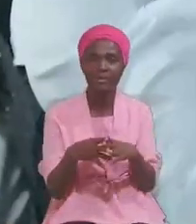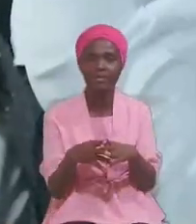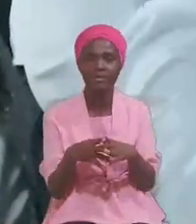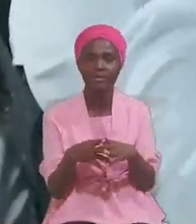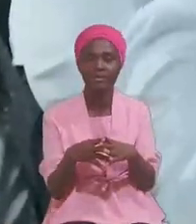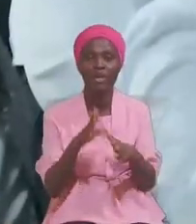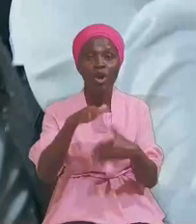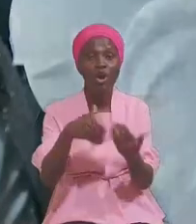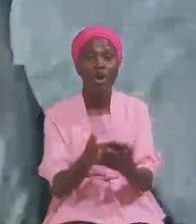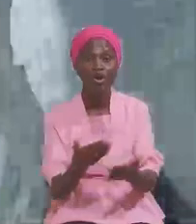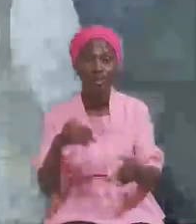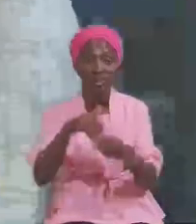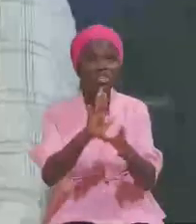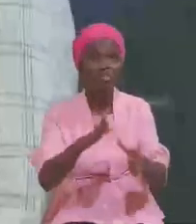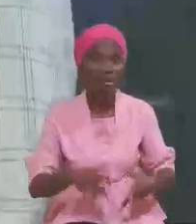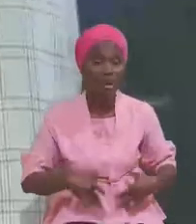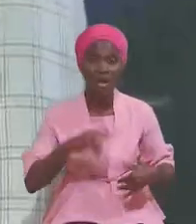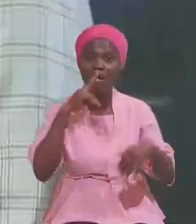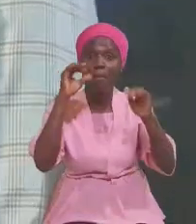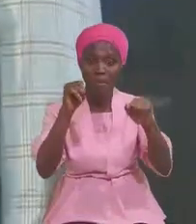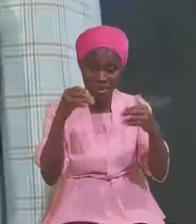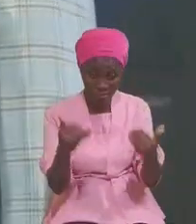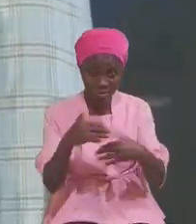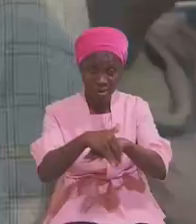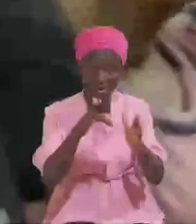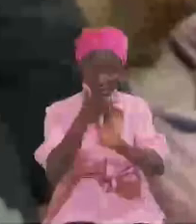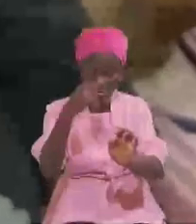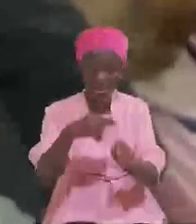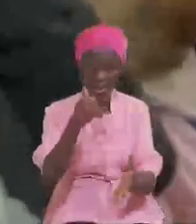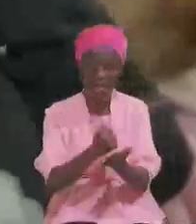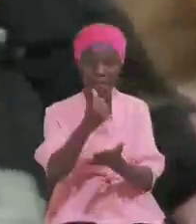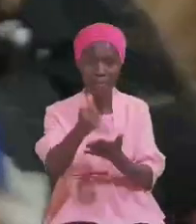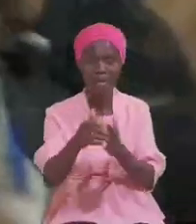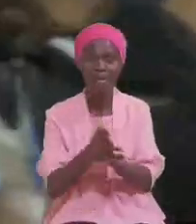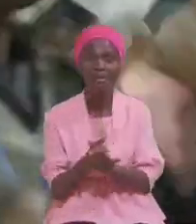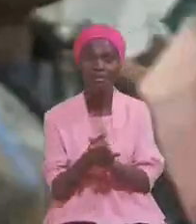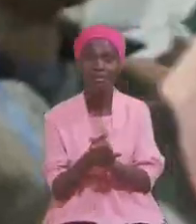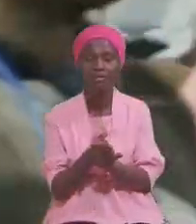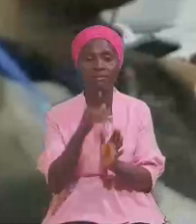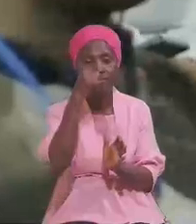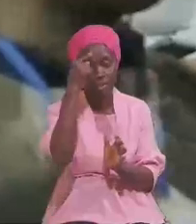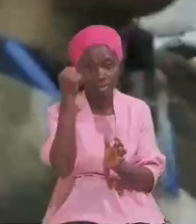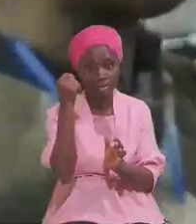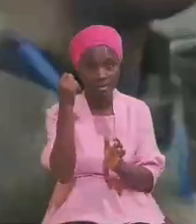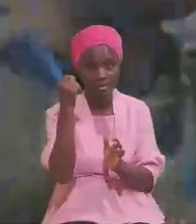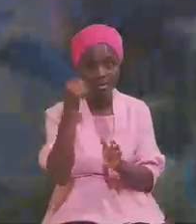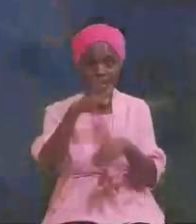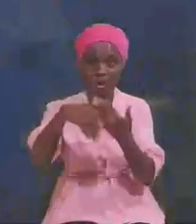Tout est possible dans votre vie, ce soit au nom de Jésus. Parce que